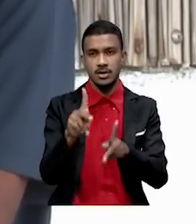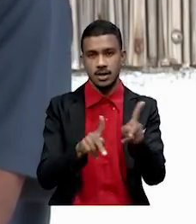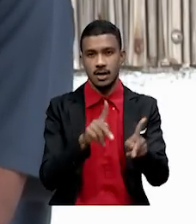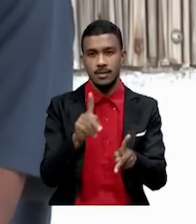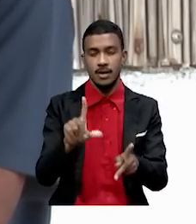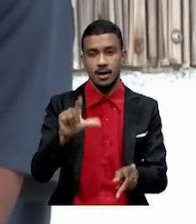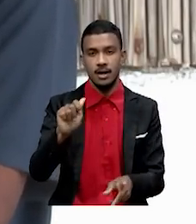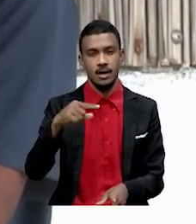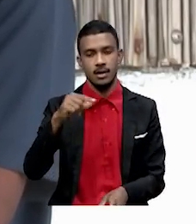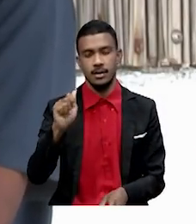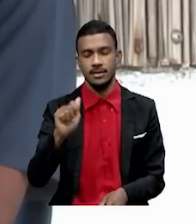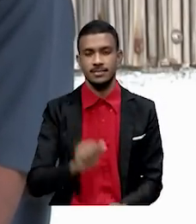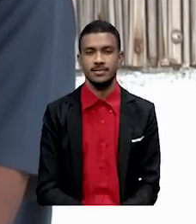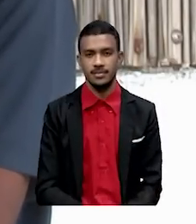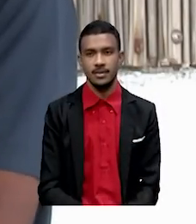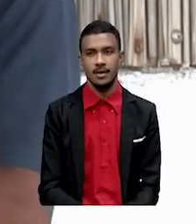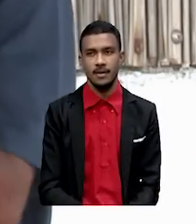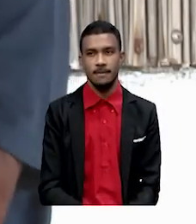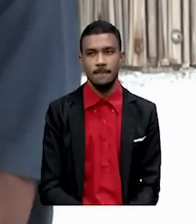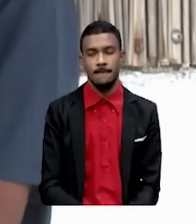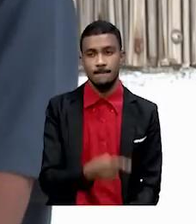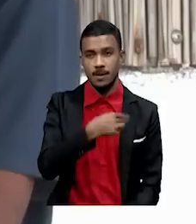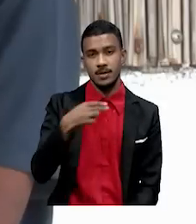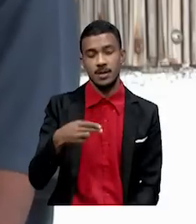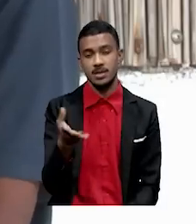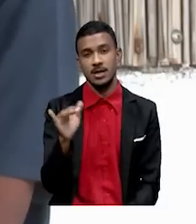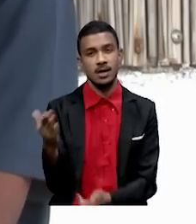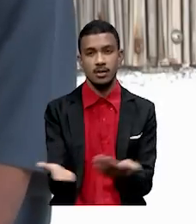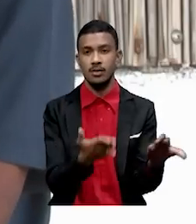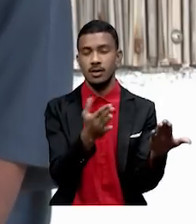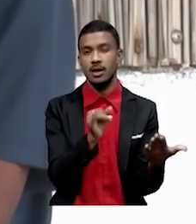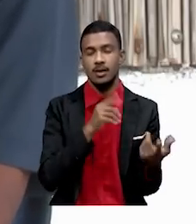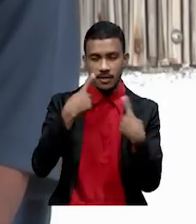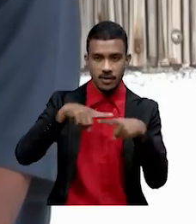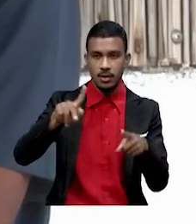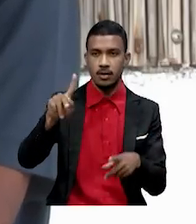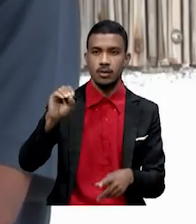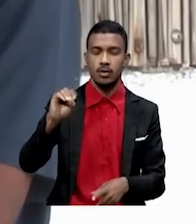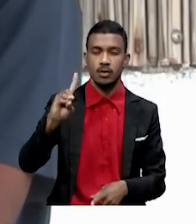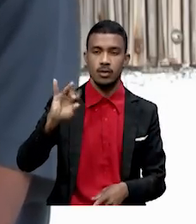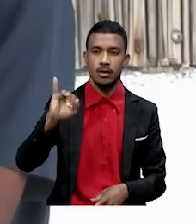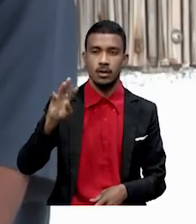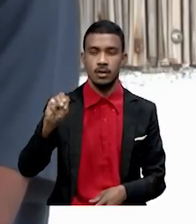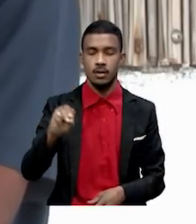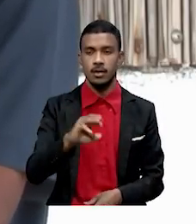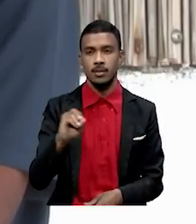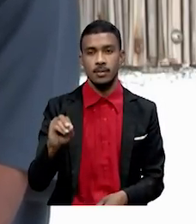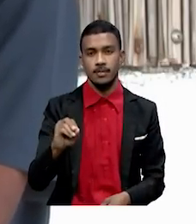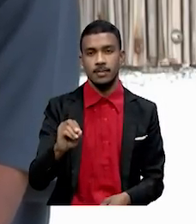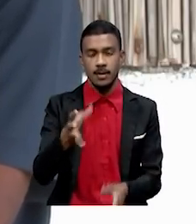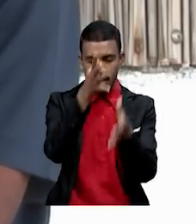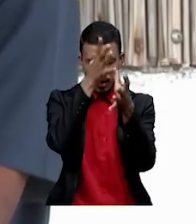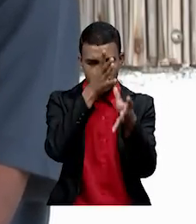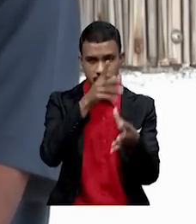laga Ane ma papa sirah me turafal me ame ya kudim ya kato selipol me ma bagian ya ne ma